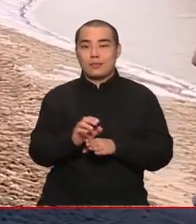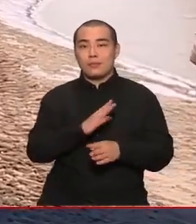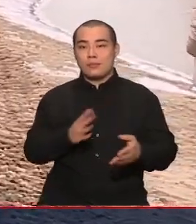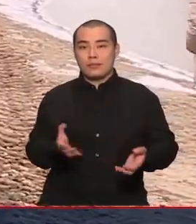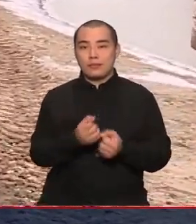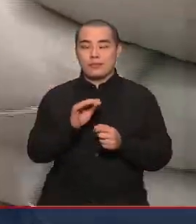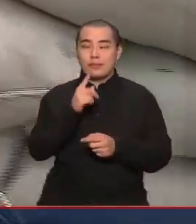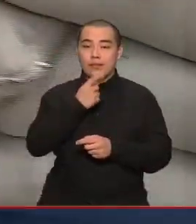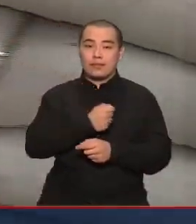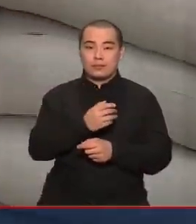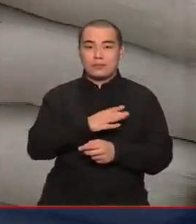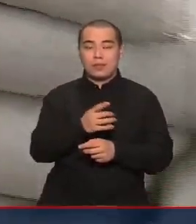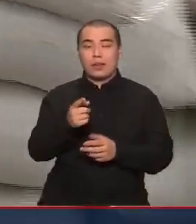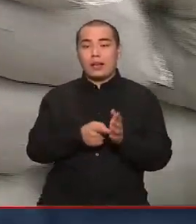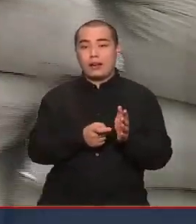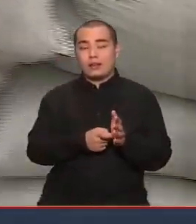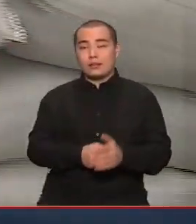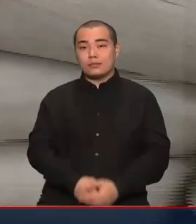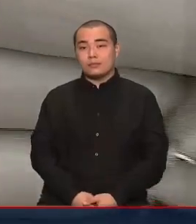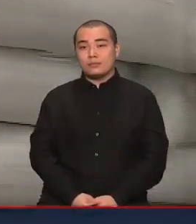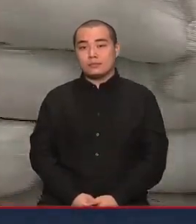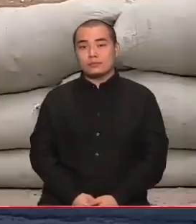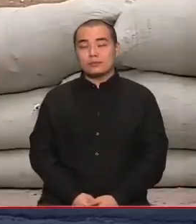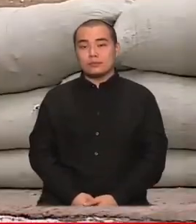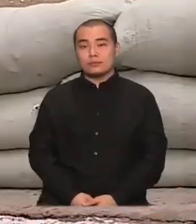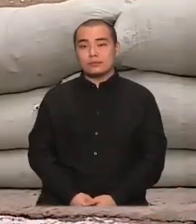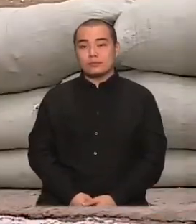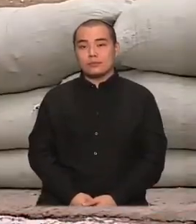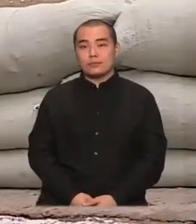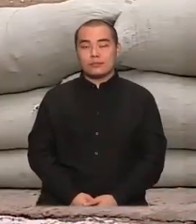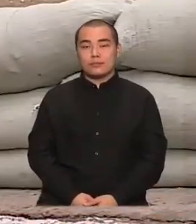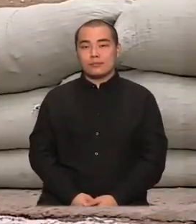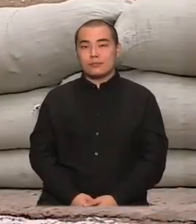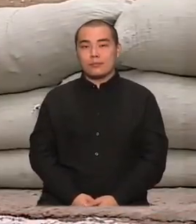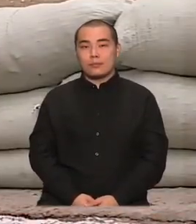области и военные из Караганды. Любовь Блашкина, Алексей Басарнов, Жибек Жола.